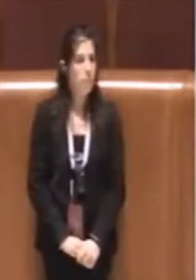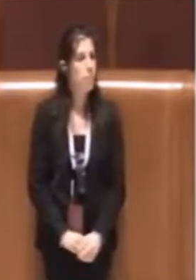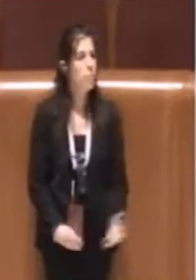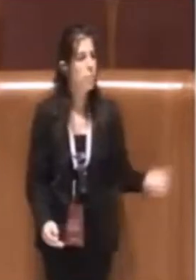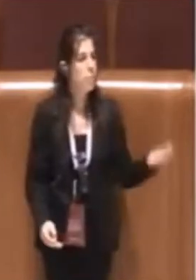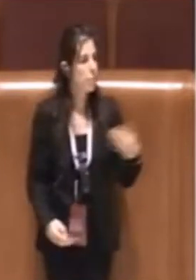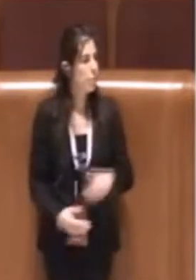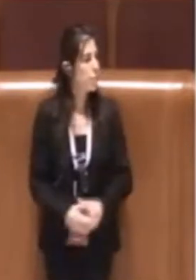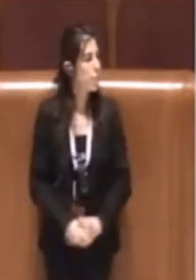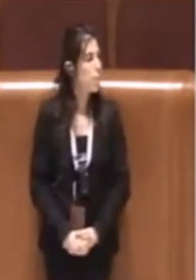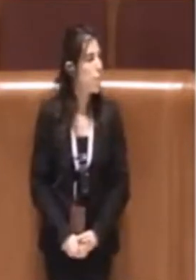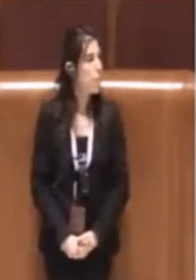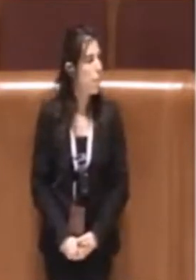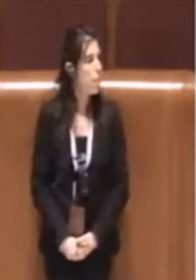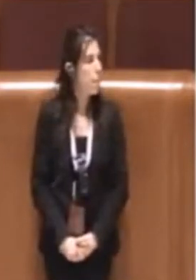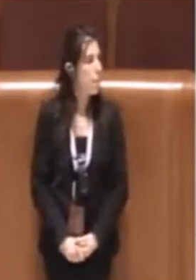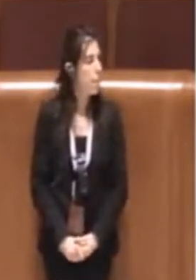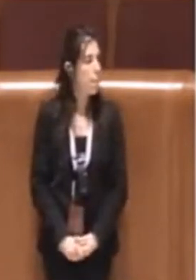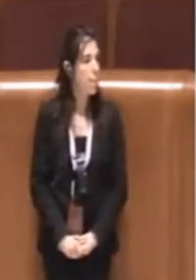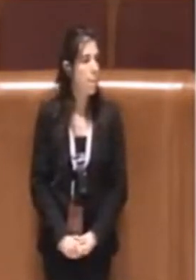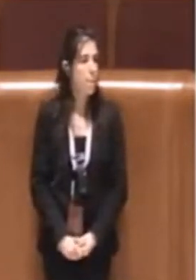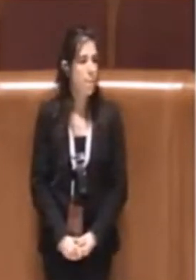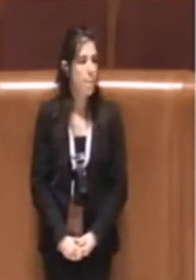Prego, consigliera.